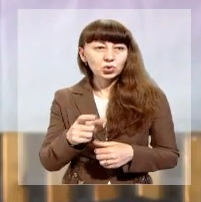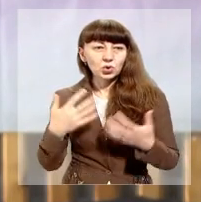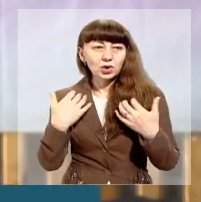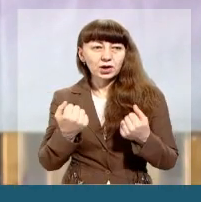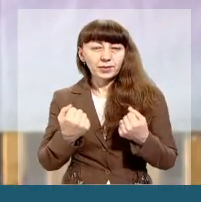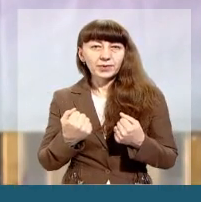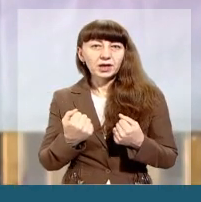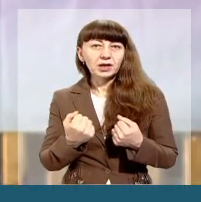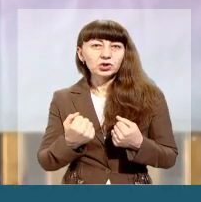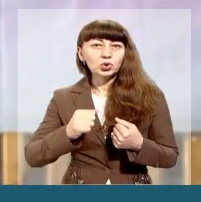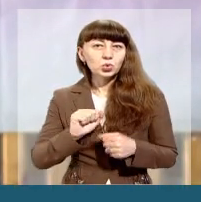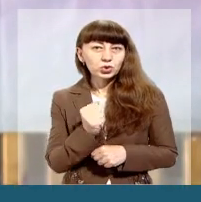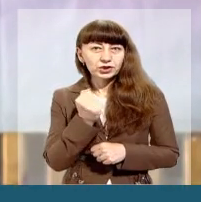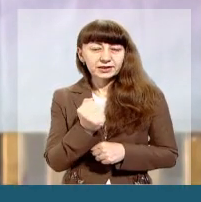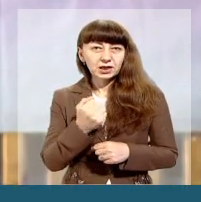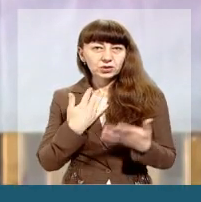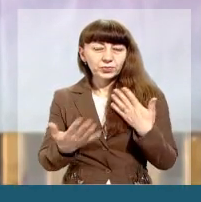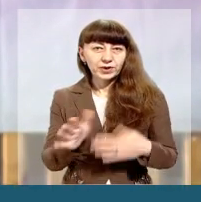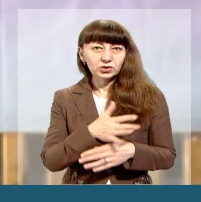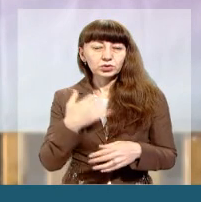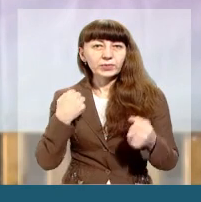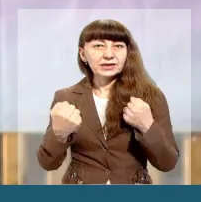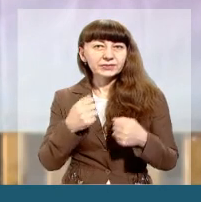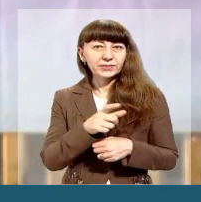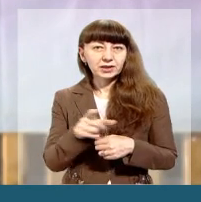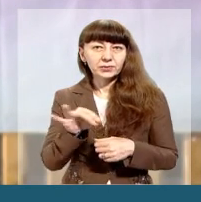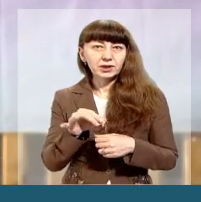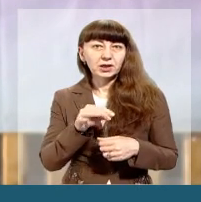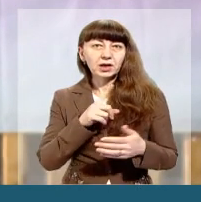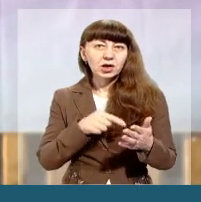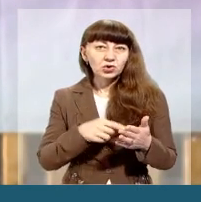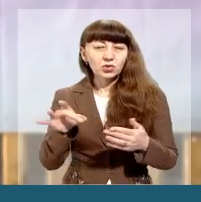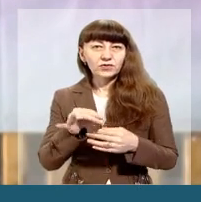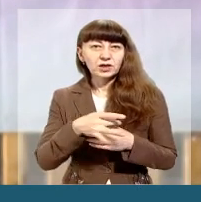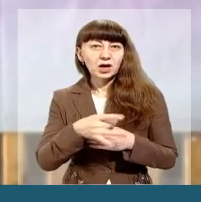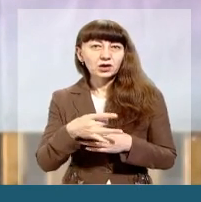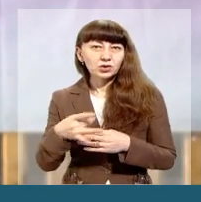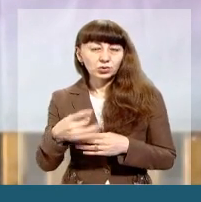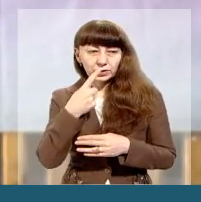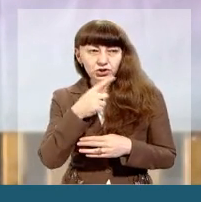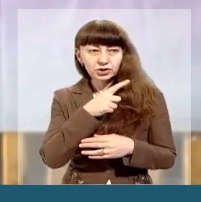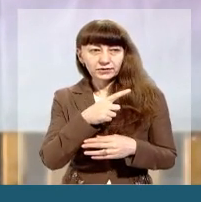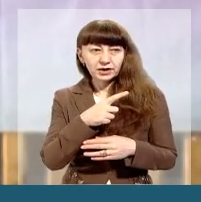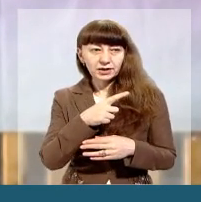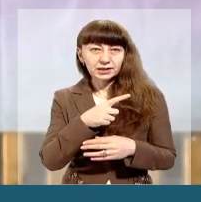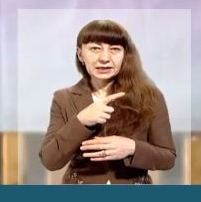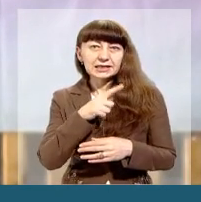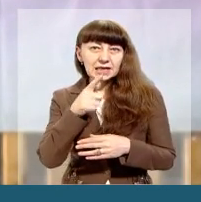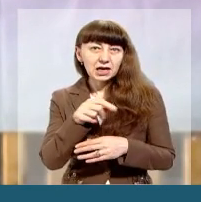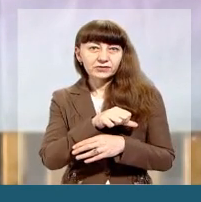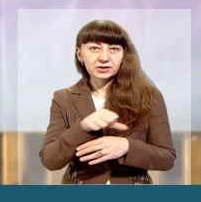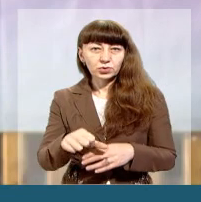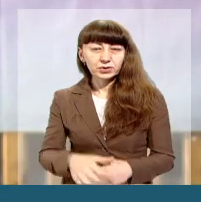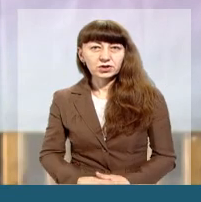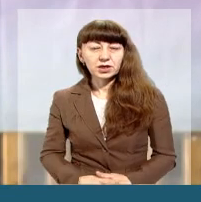укреплению дружеских отношений между спортсменами районов и городов нашей страны и ближнего зарубежья.